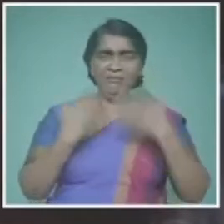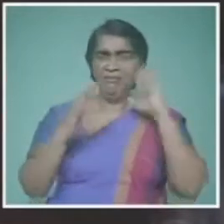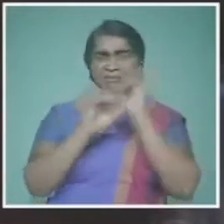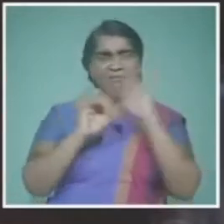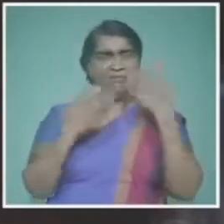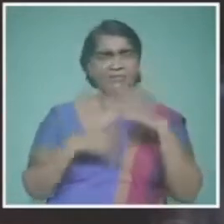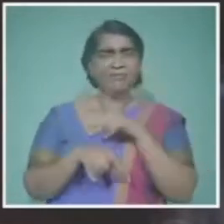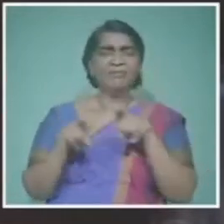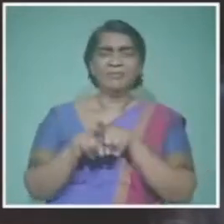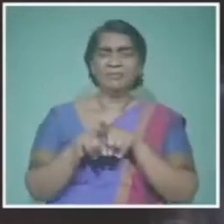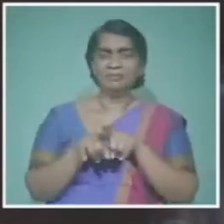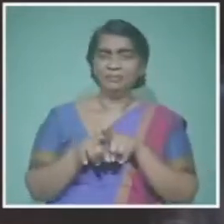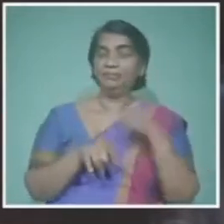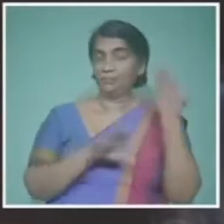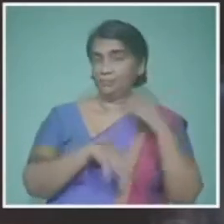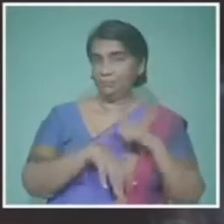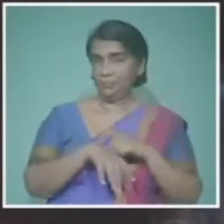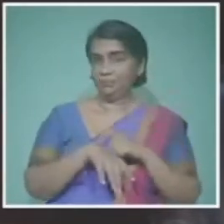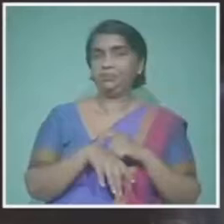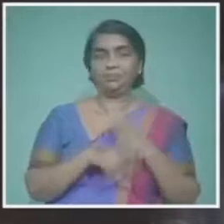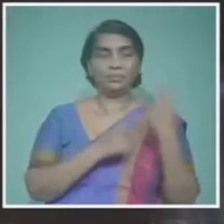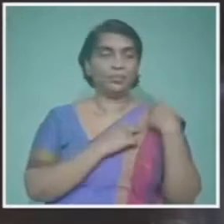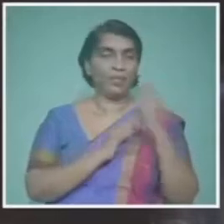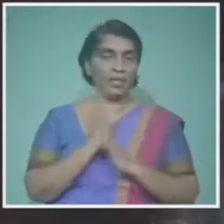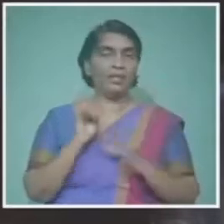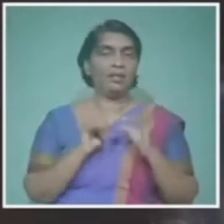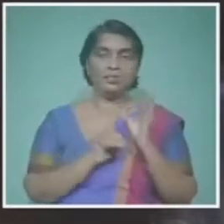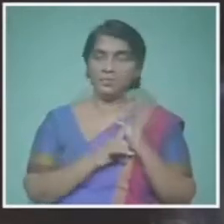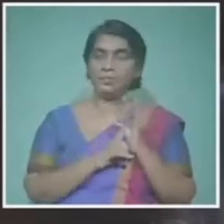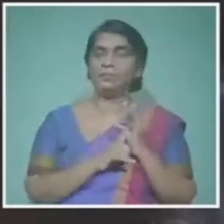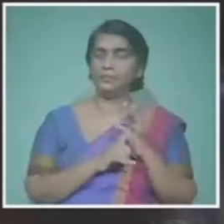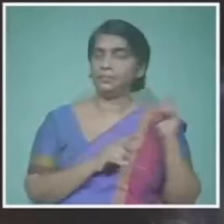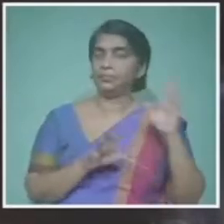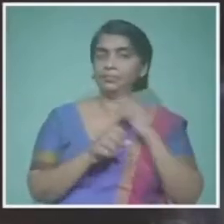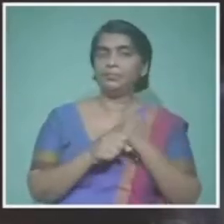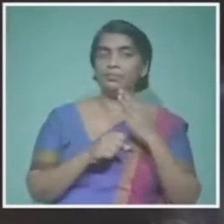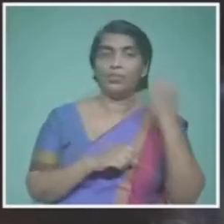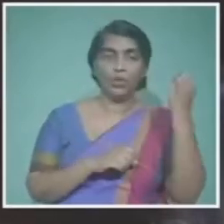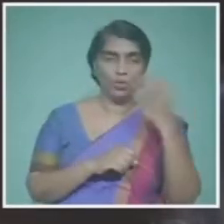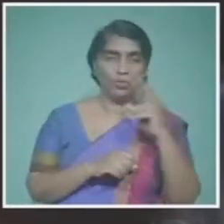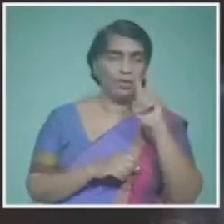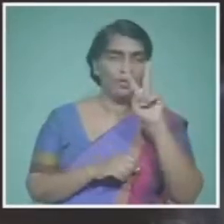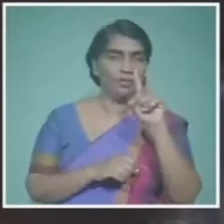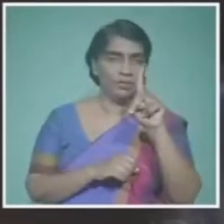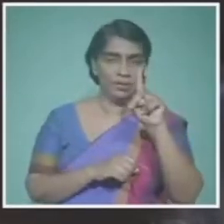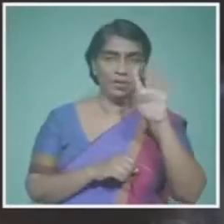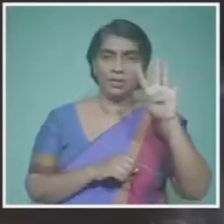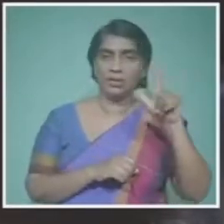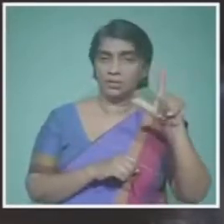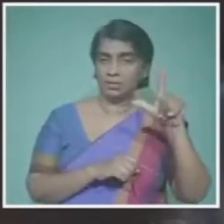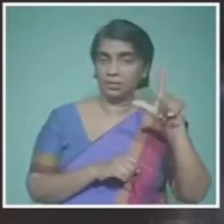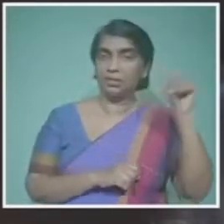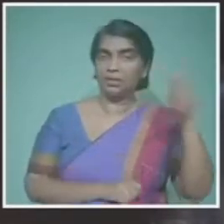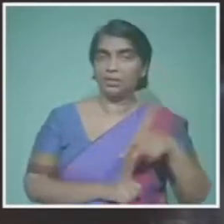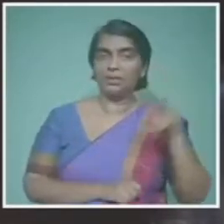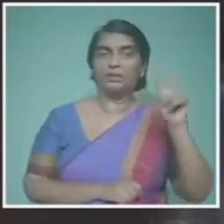කරා. ඒ ඒ ඒ ඒ අවස්ථාවදී ඉතුරු විශේෂ බාර ඔබතුමාගේ වශයෙන් කරා. මොකද නම්බරේ 2147